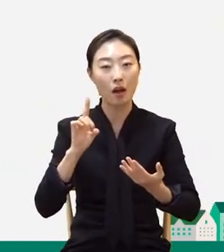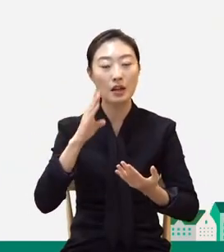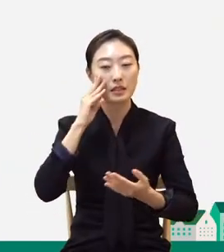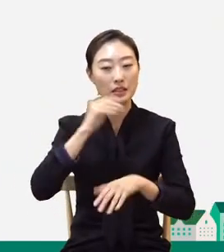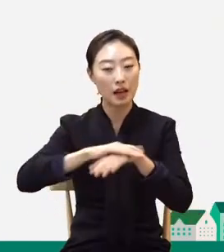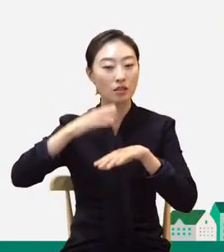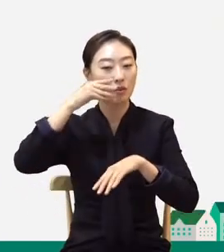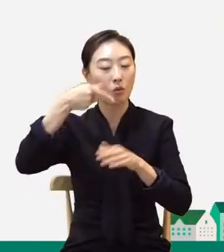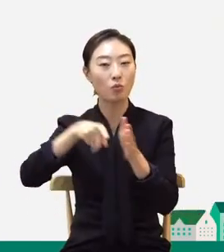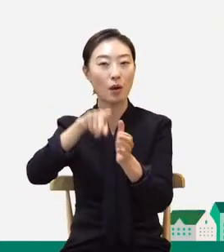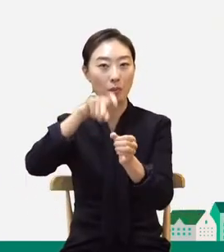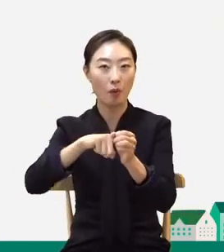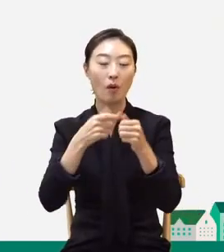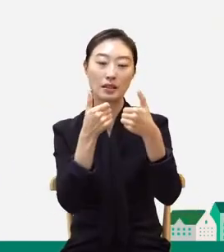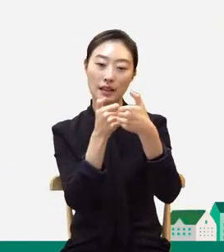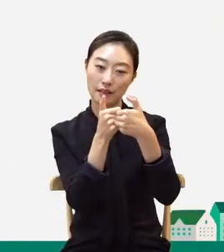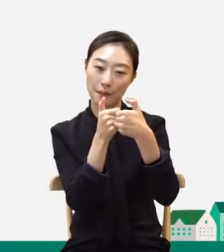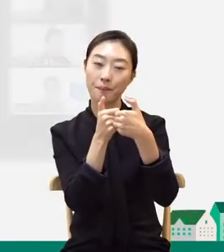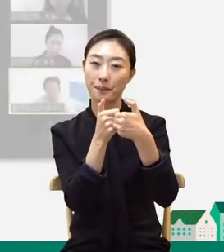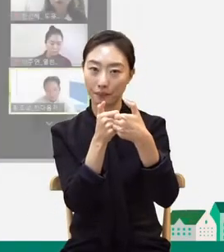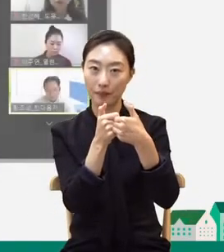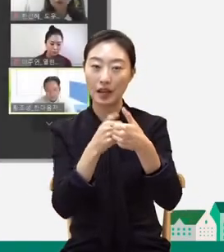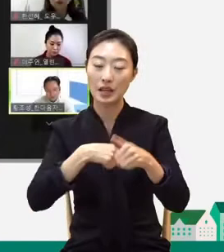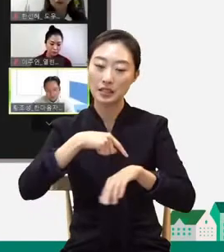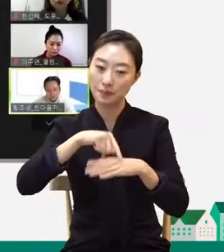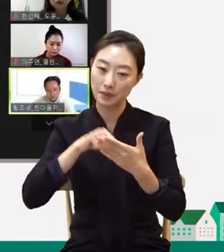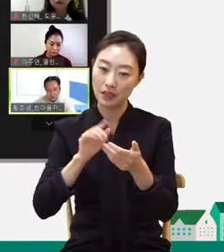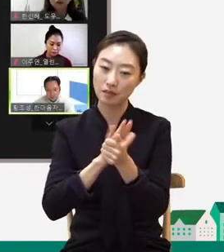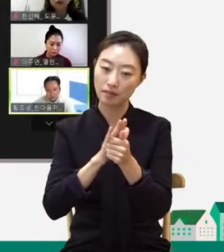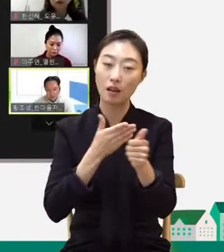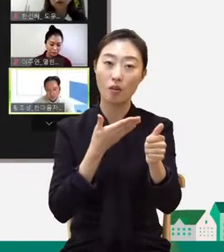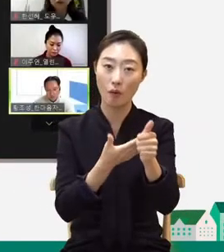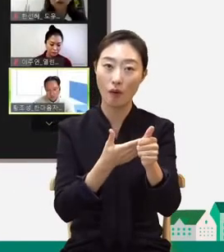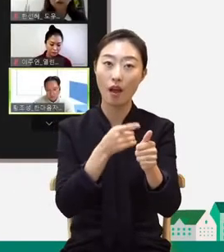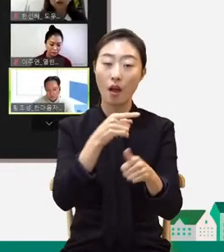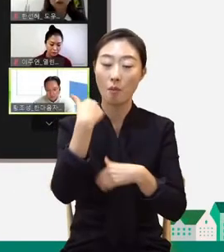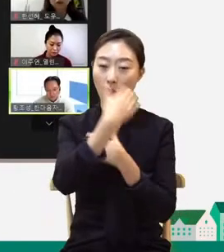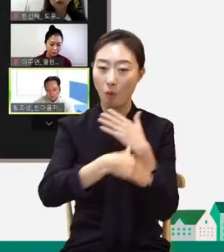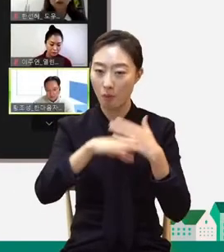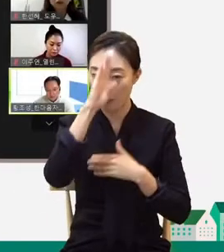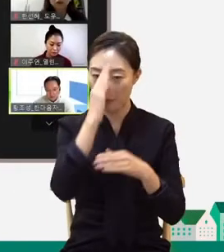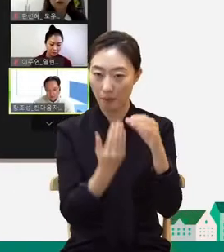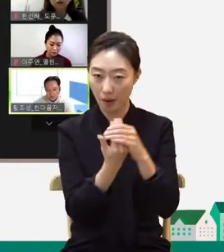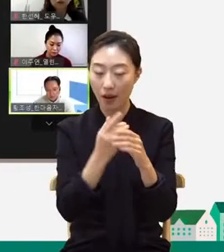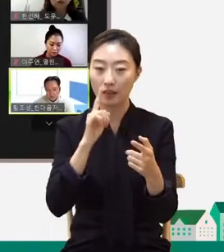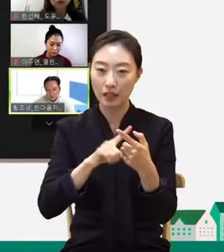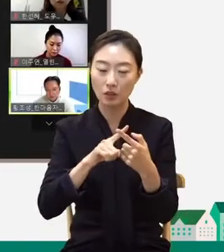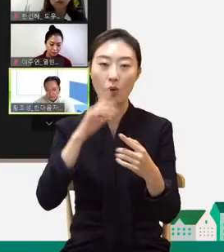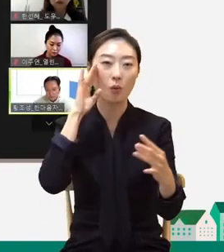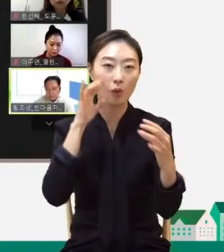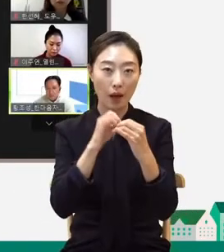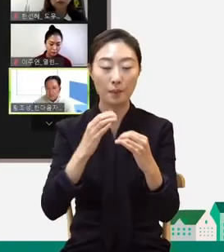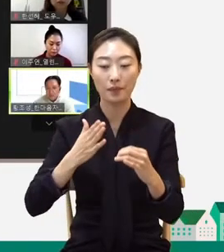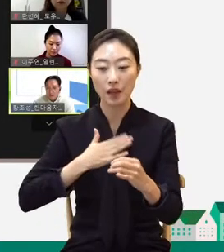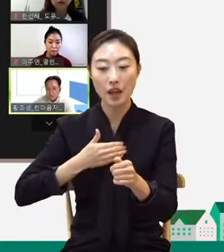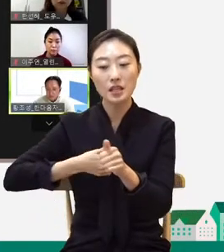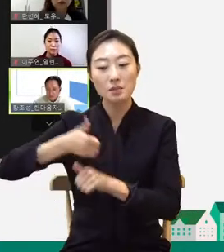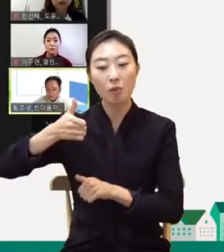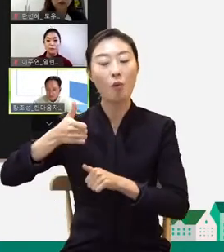상담을 통해 심리적 불안 덜어드리거나 증상에 대해 공감하고 제가 극복했던 방법을